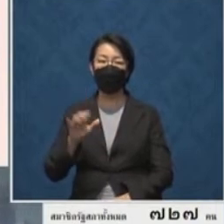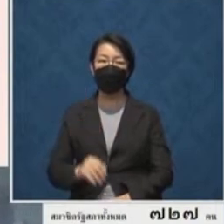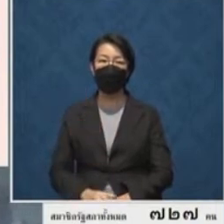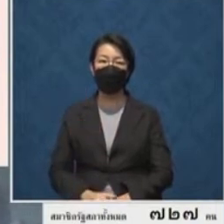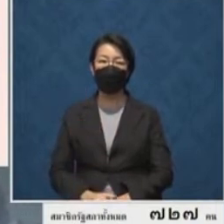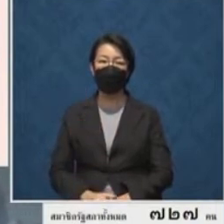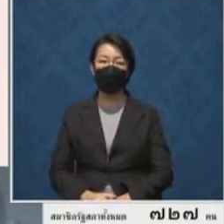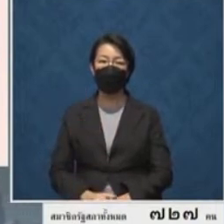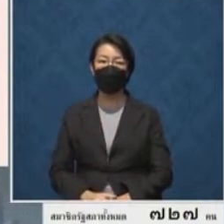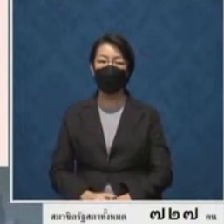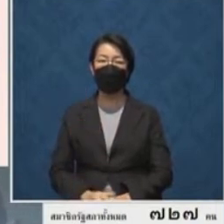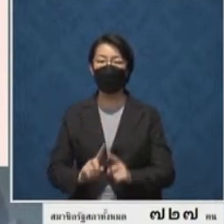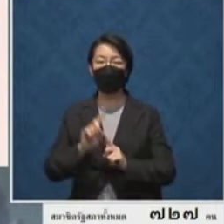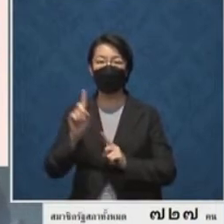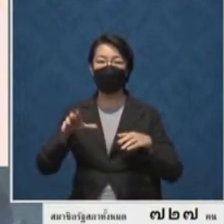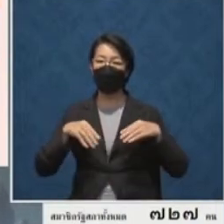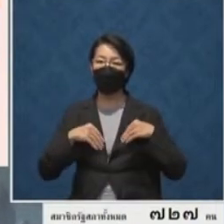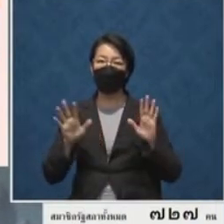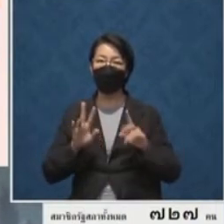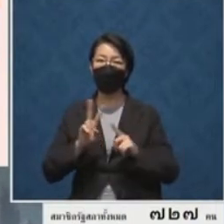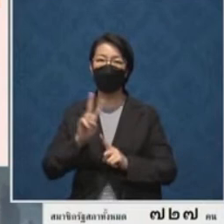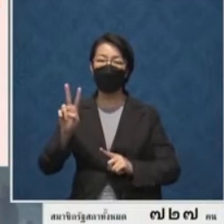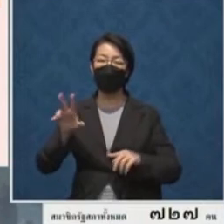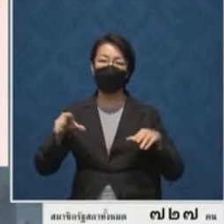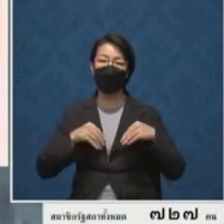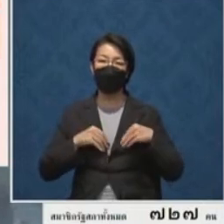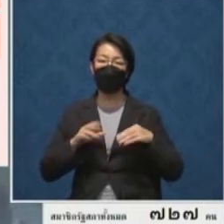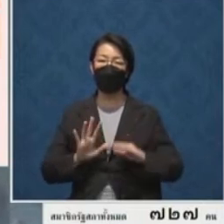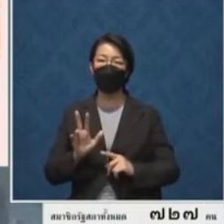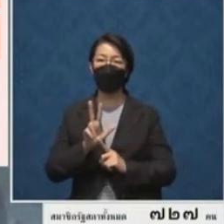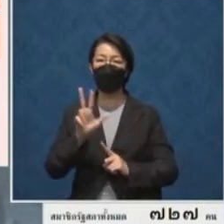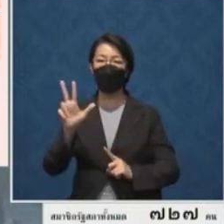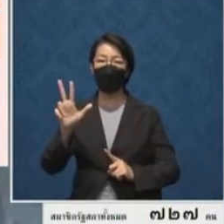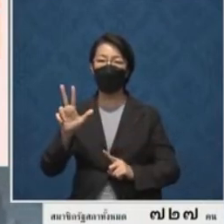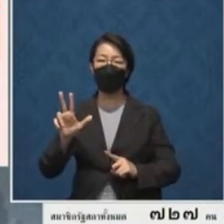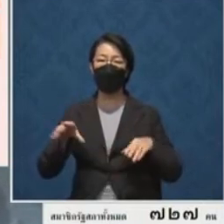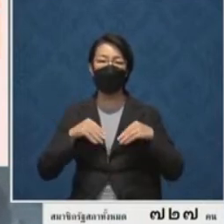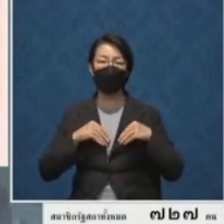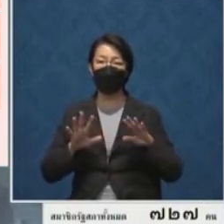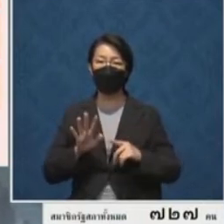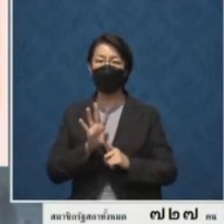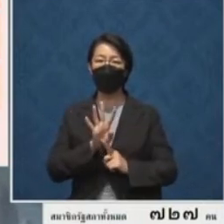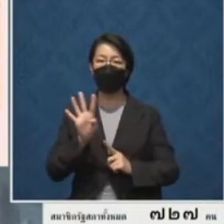ลักการ2ไม่รับหลักการ3ไม่รับหลักการ4ไม่รับหลักการ